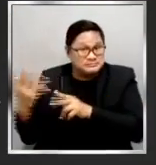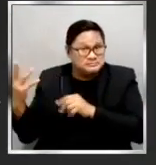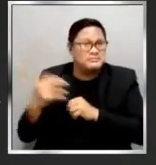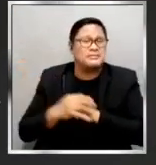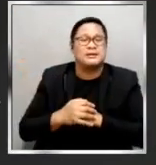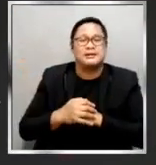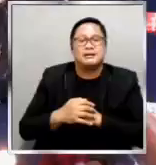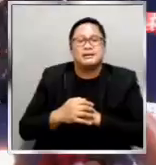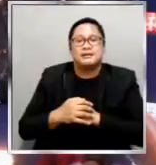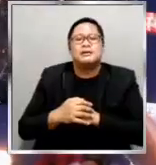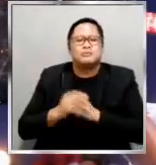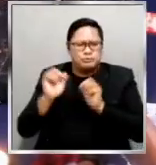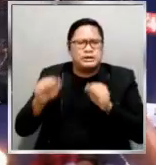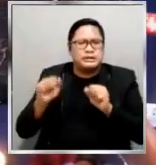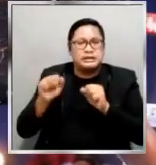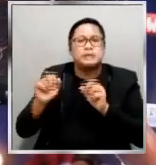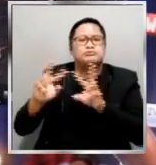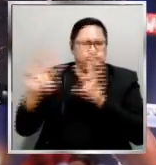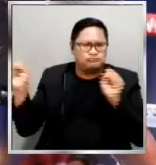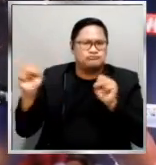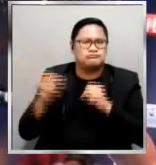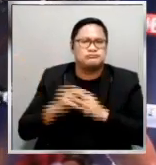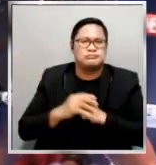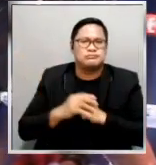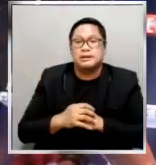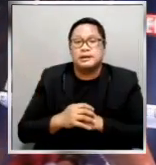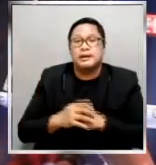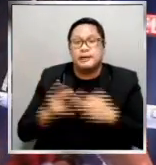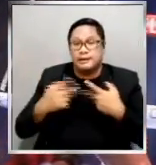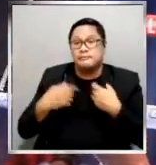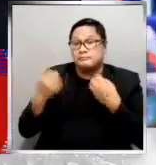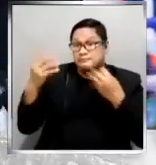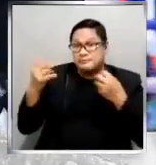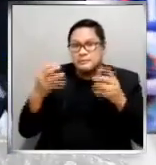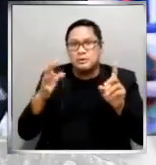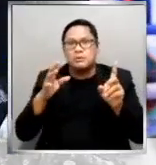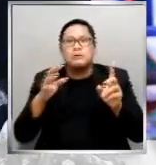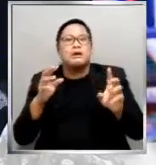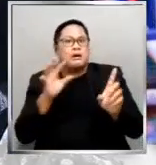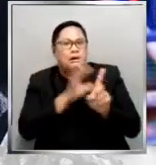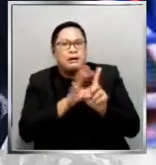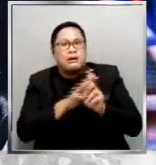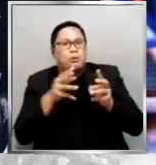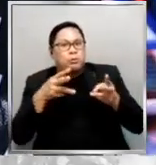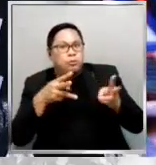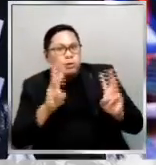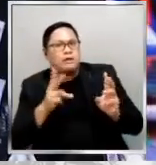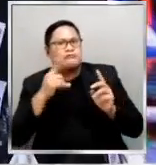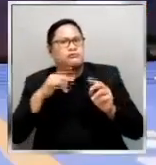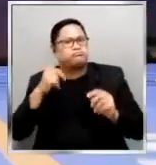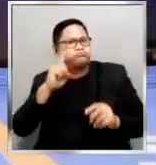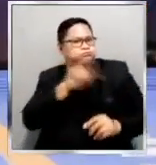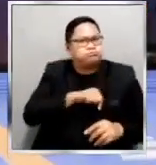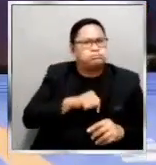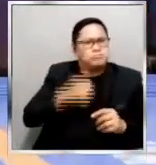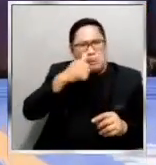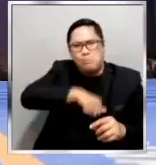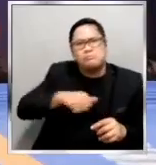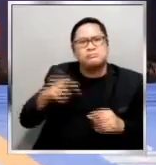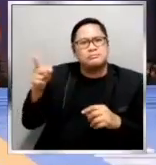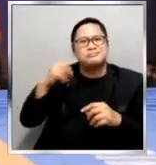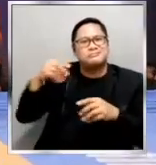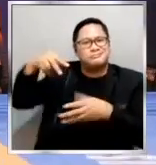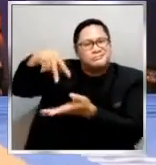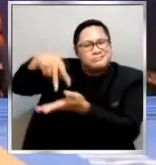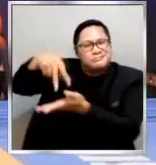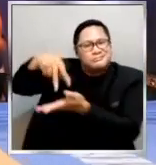pwede natin lalabanin. Marami man ang natutuwa sa kanyang estilo sa pagiging maangas sa ibabaw ng ring. Walang ibang nasa isip at